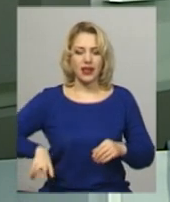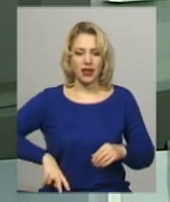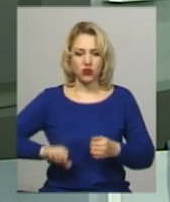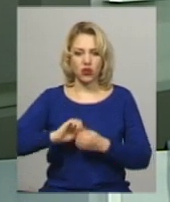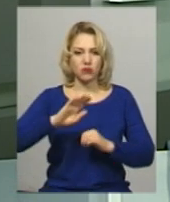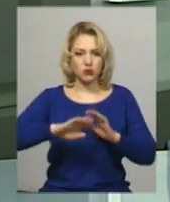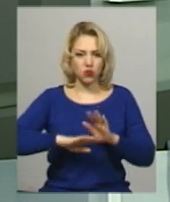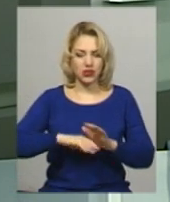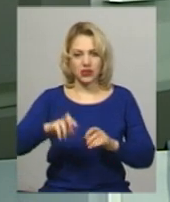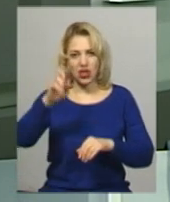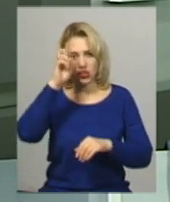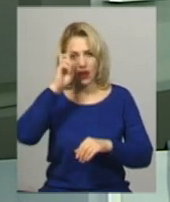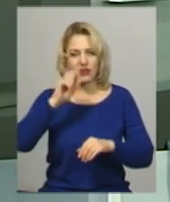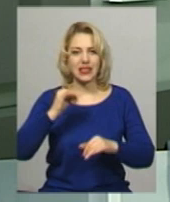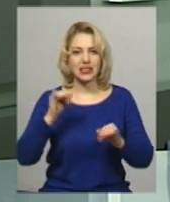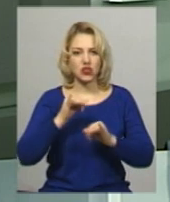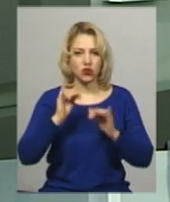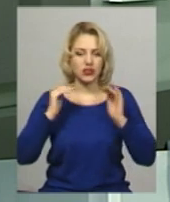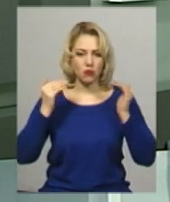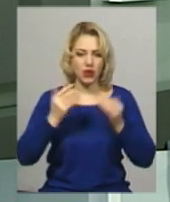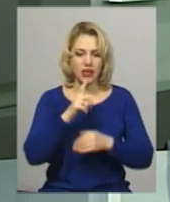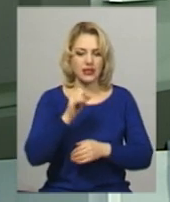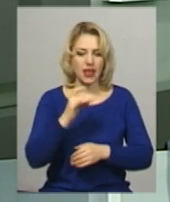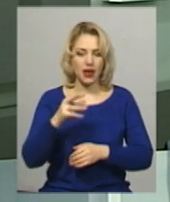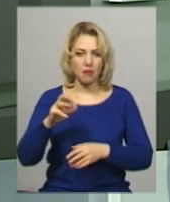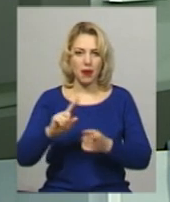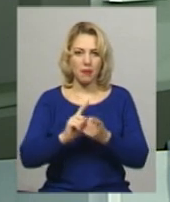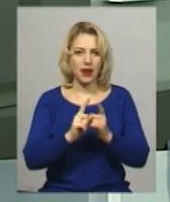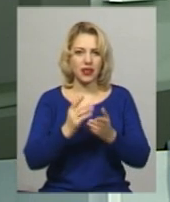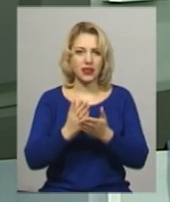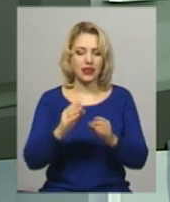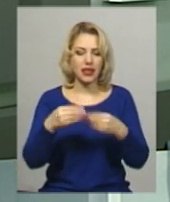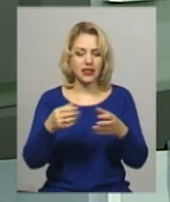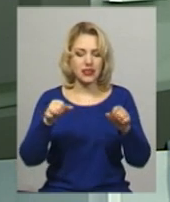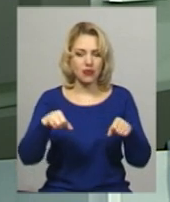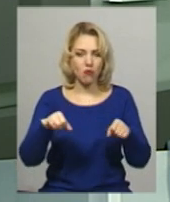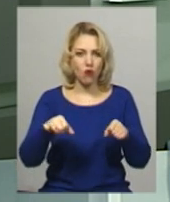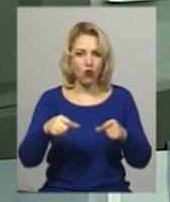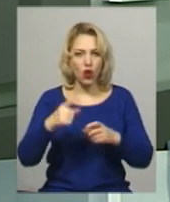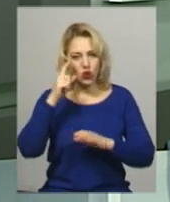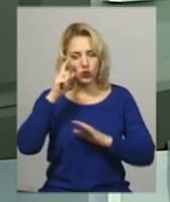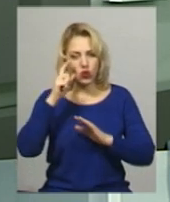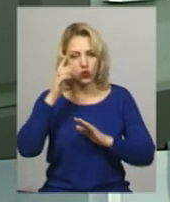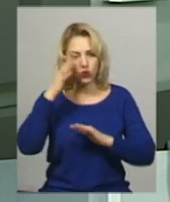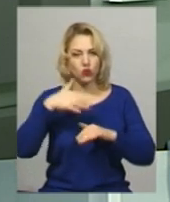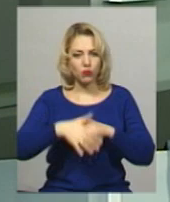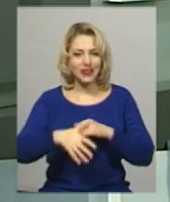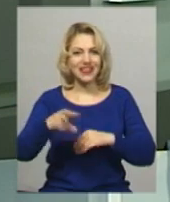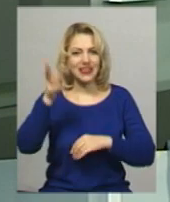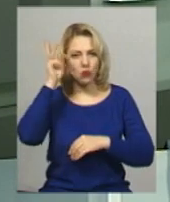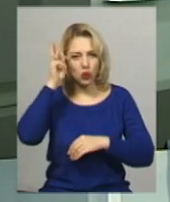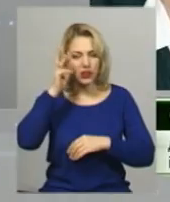державного історичного музею-заповідника Олександр Заремба та додає, перекладає змогу зрозуміти дипломатичні українсько-туренські відносини того